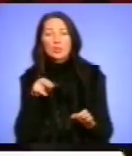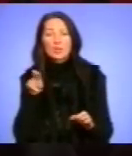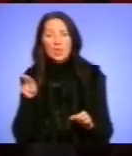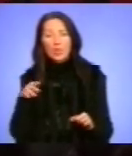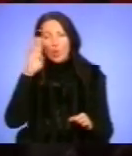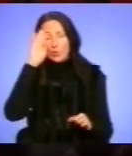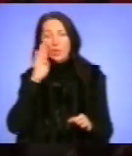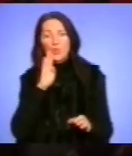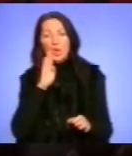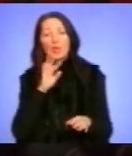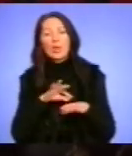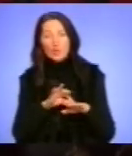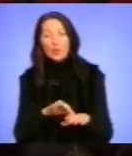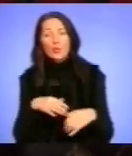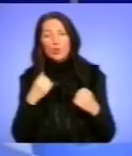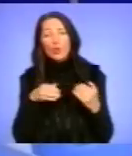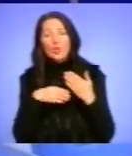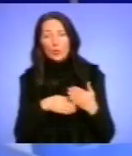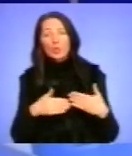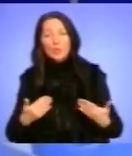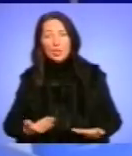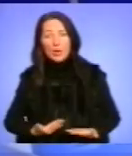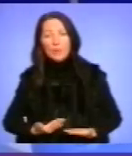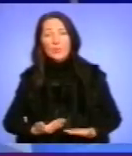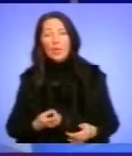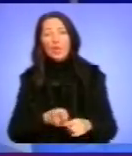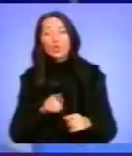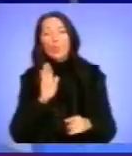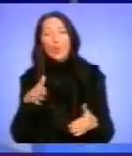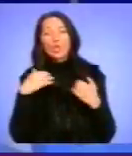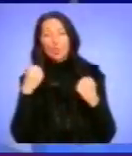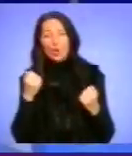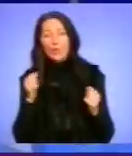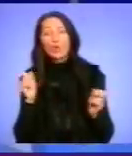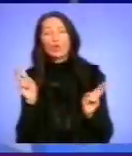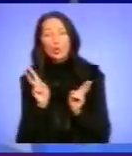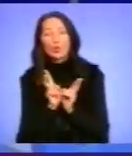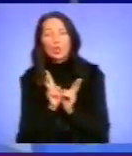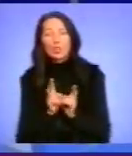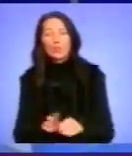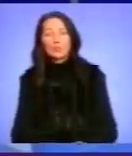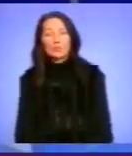вестимуть здоровий спосіб життя. На цьому будьте здорові, до зустрічі.